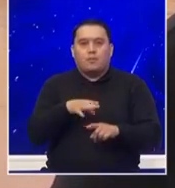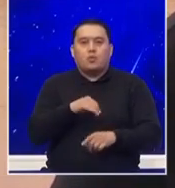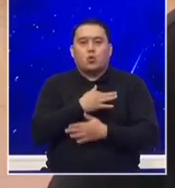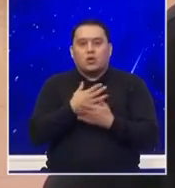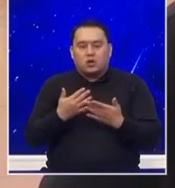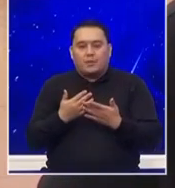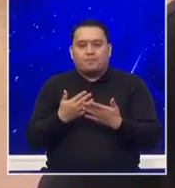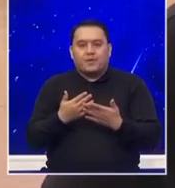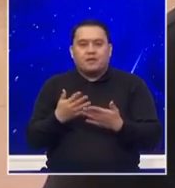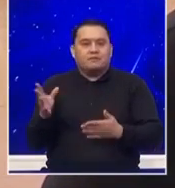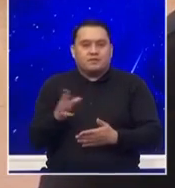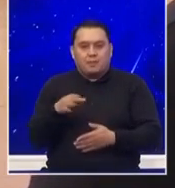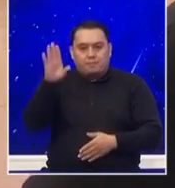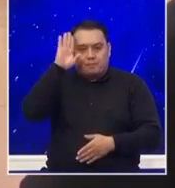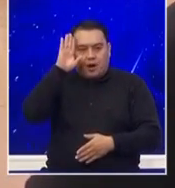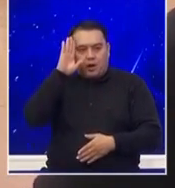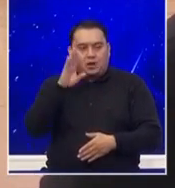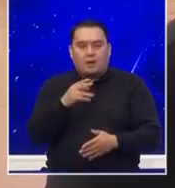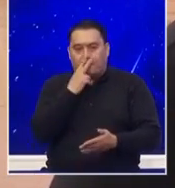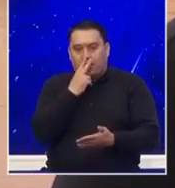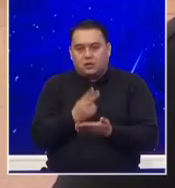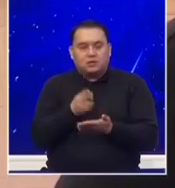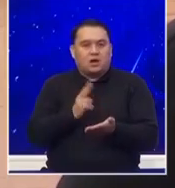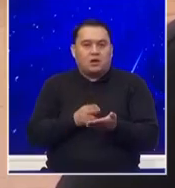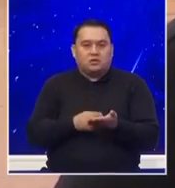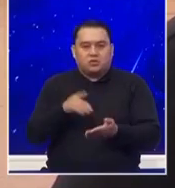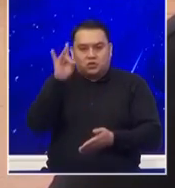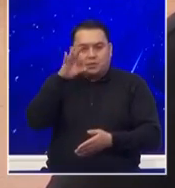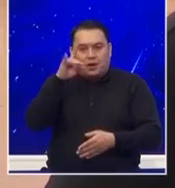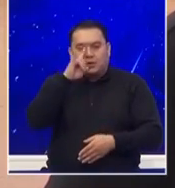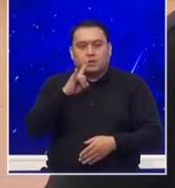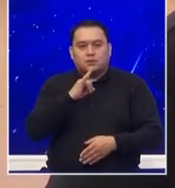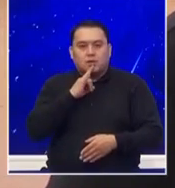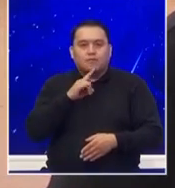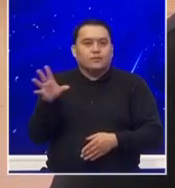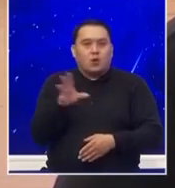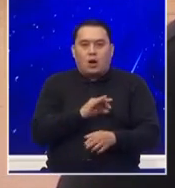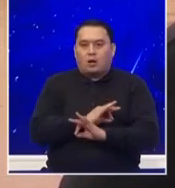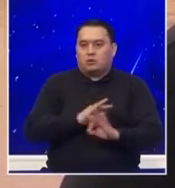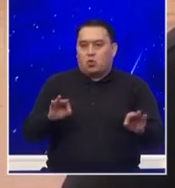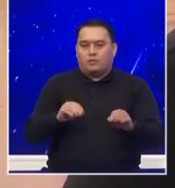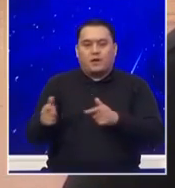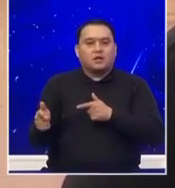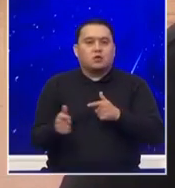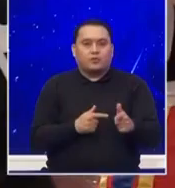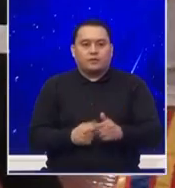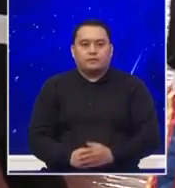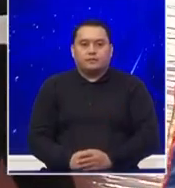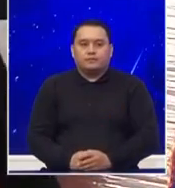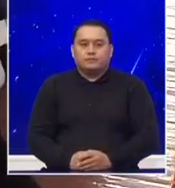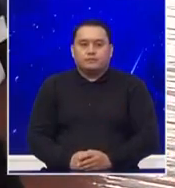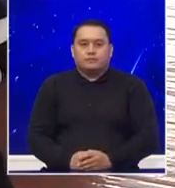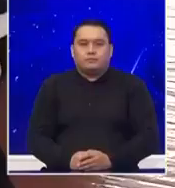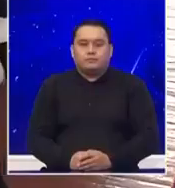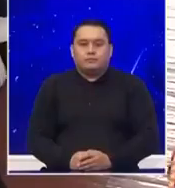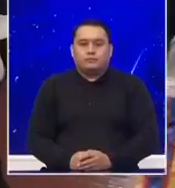многие другие. Все эти парни бесспорно претенденты на главный приз чемпионата Казахстана. У всех отличный уровень подготовки.